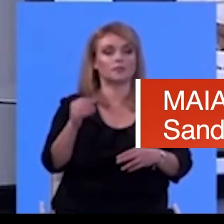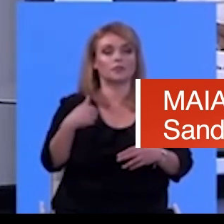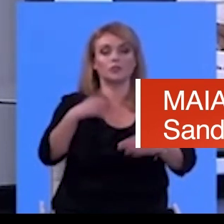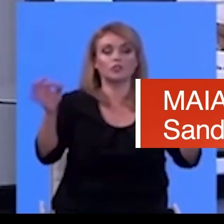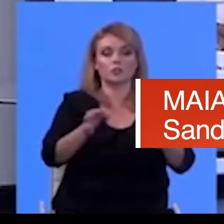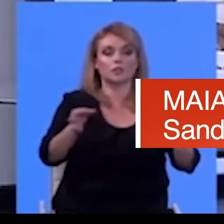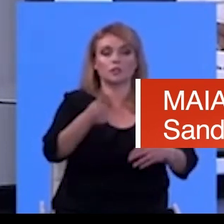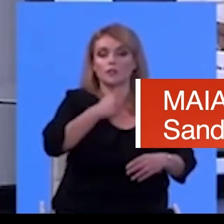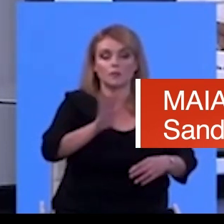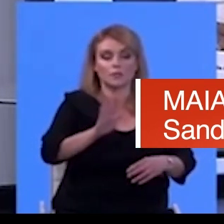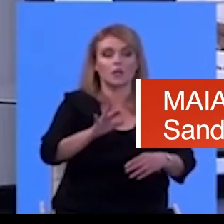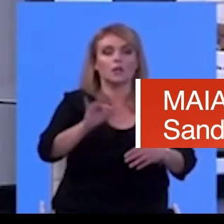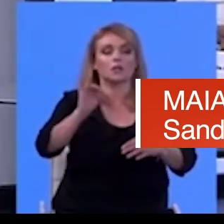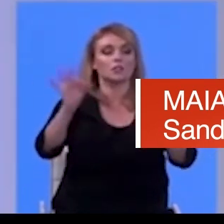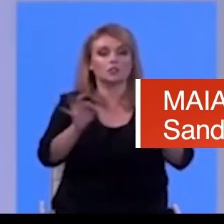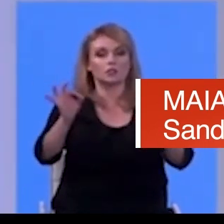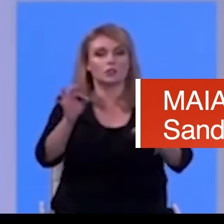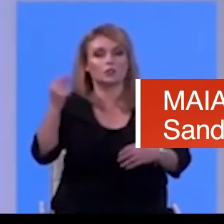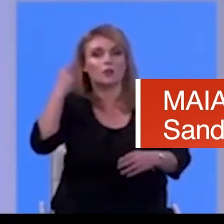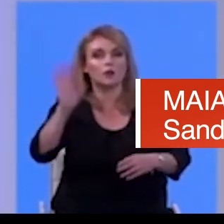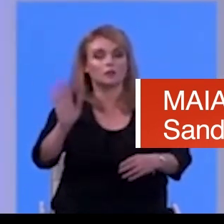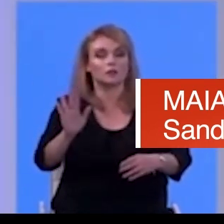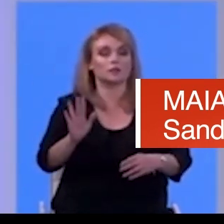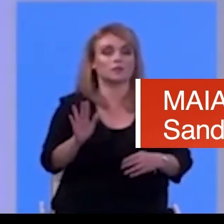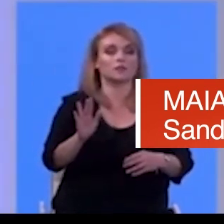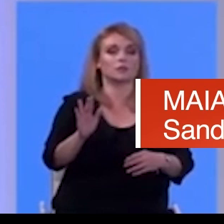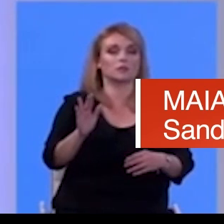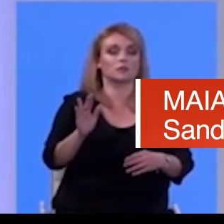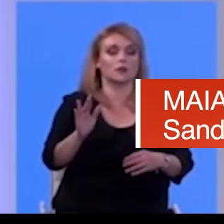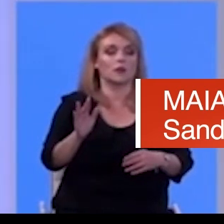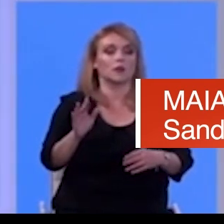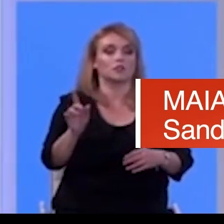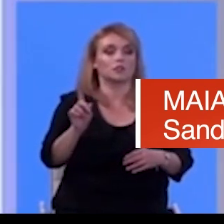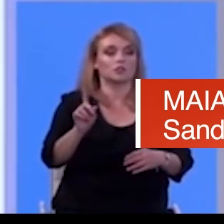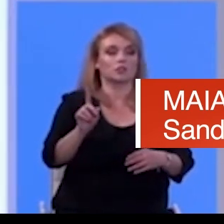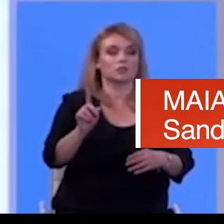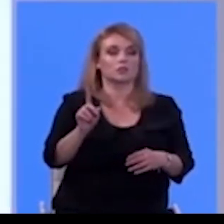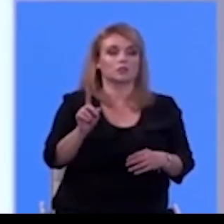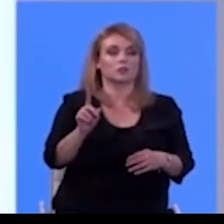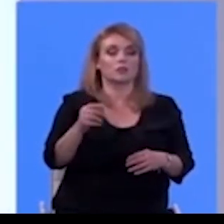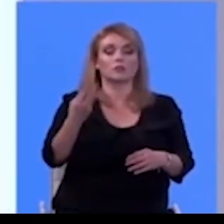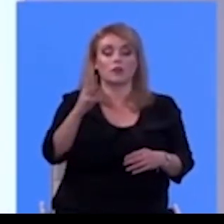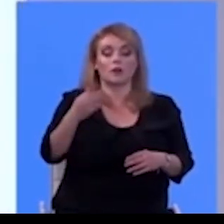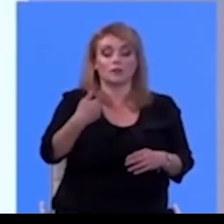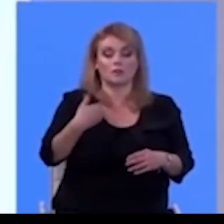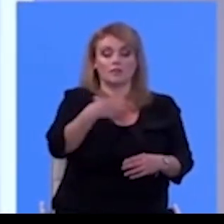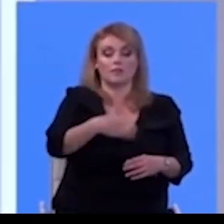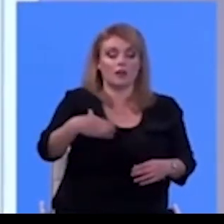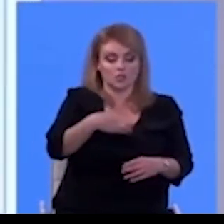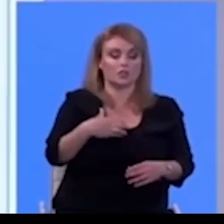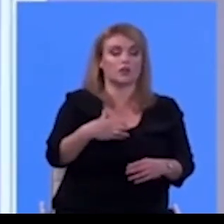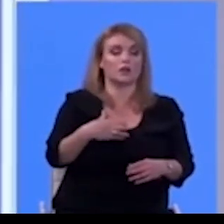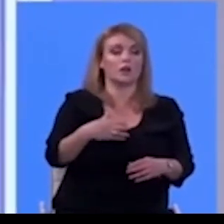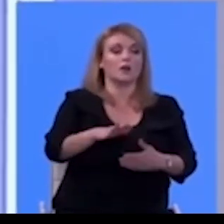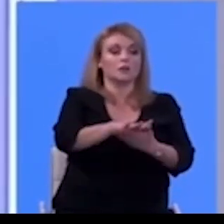încercat, nici nu m-am gândit să îngrădesc ca o instituție sau alta să-și facă treaba atunci când vine vorba de integritate și sunt libere și astăzi